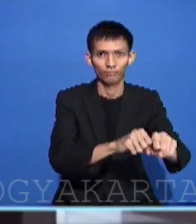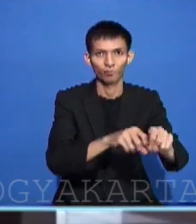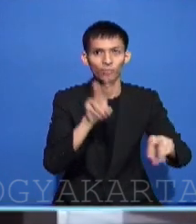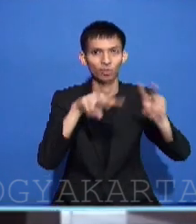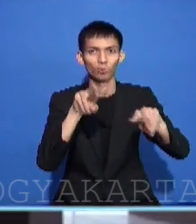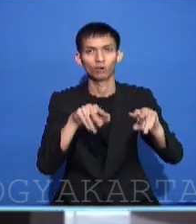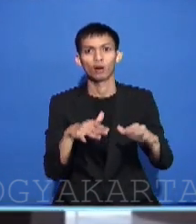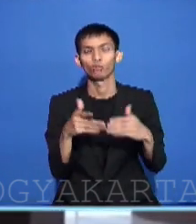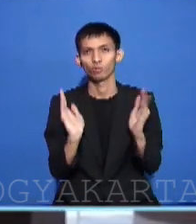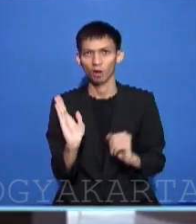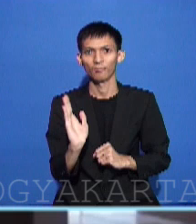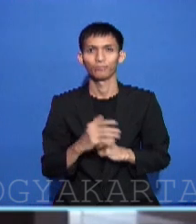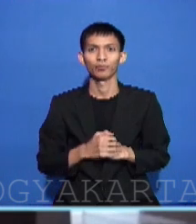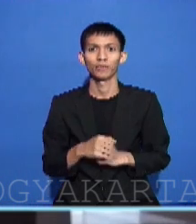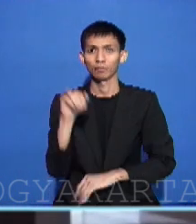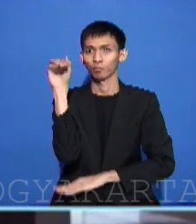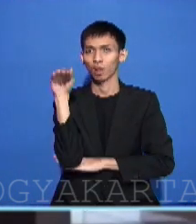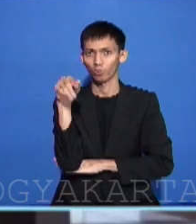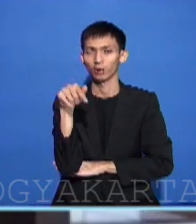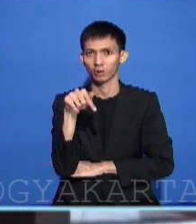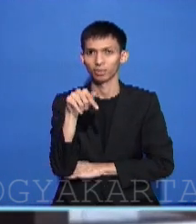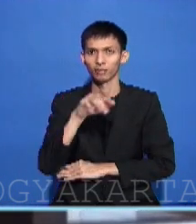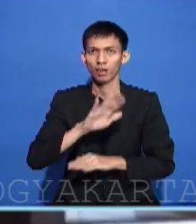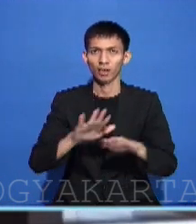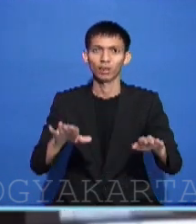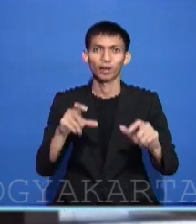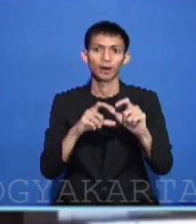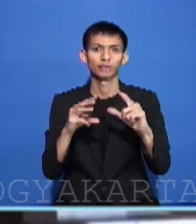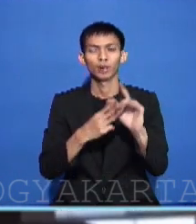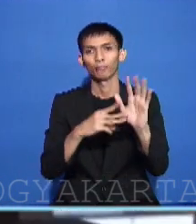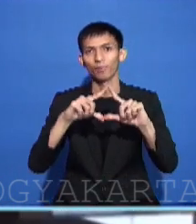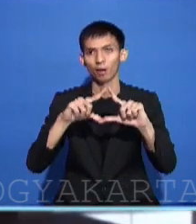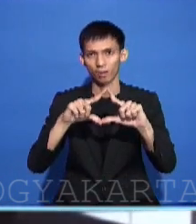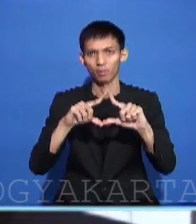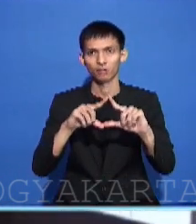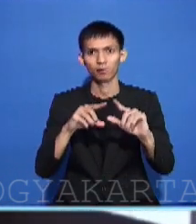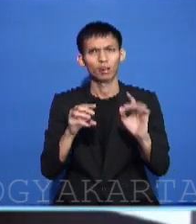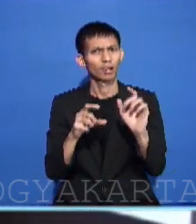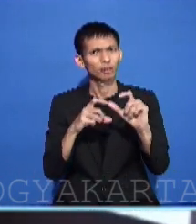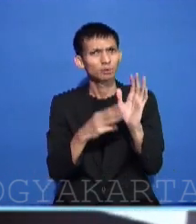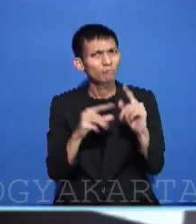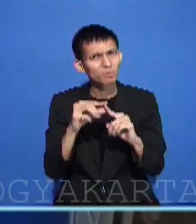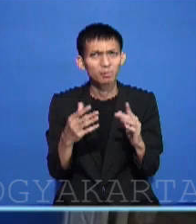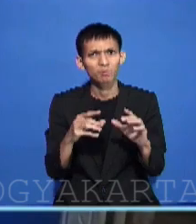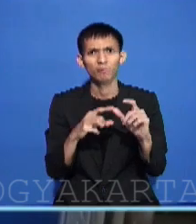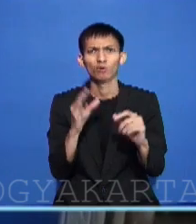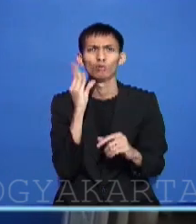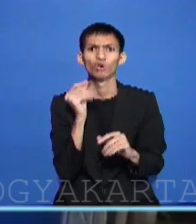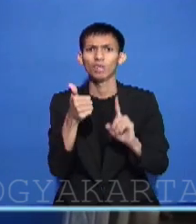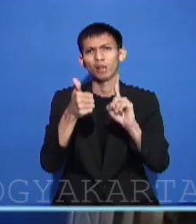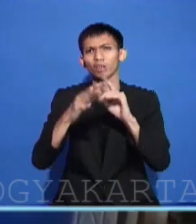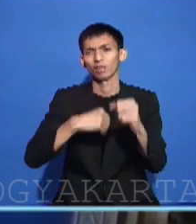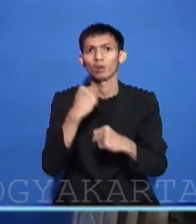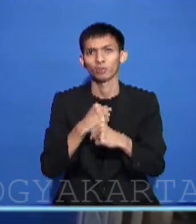reskrim. Karena masih pelakunya masih anak SMA. Iya, SMP atau SMA ya, 16 tahun kalau tidak salah. Dua pelaku